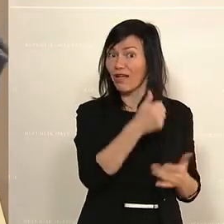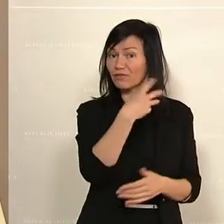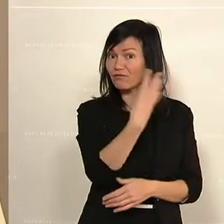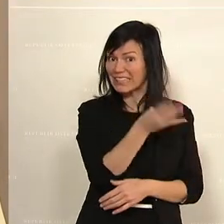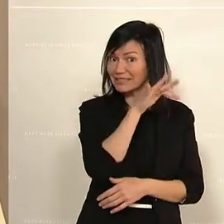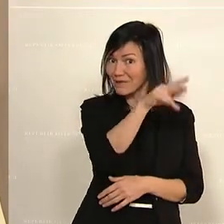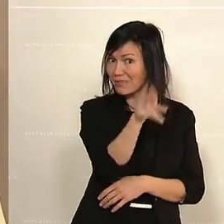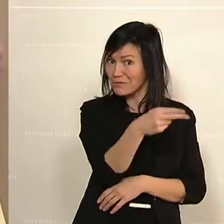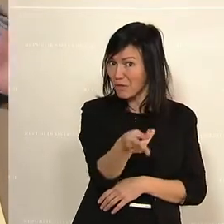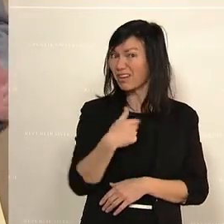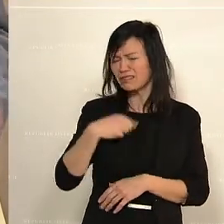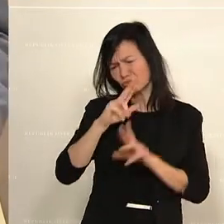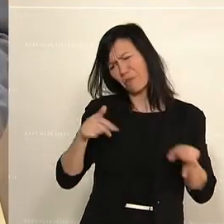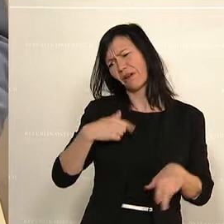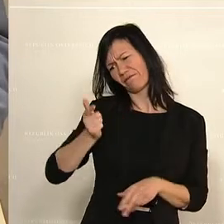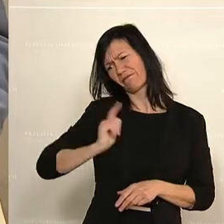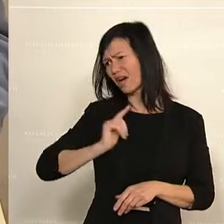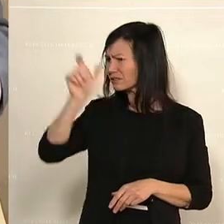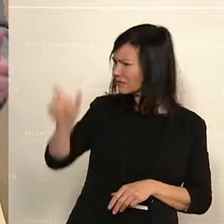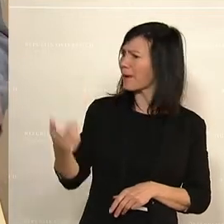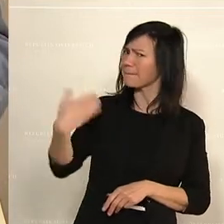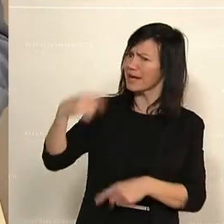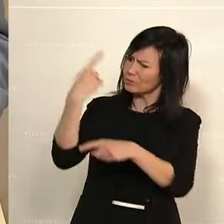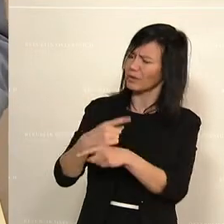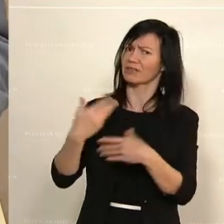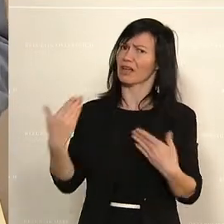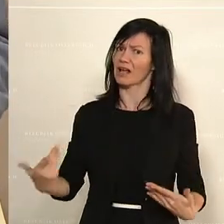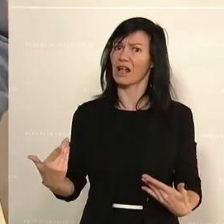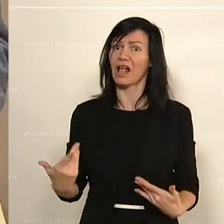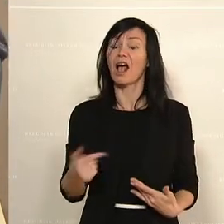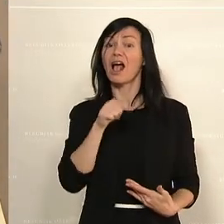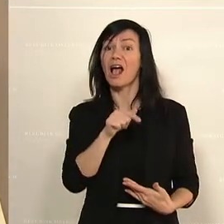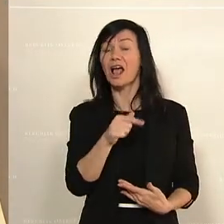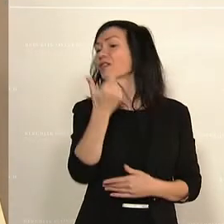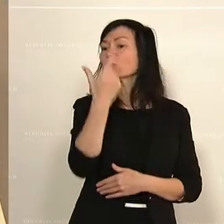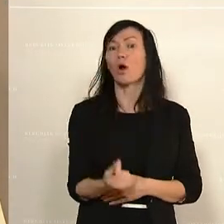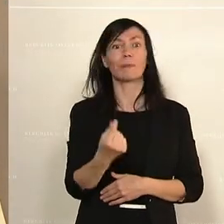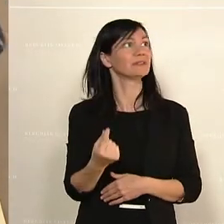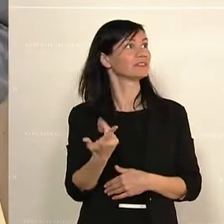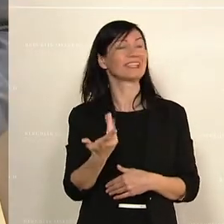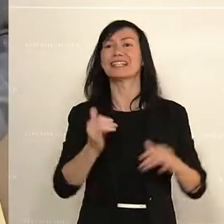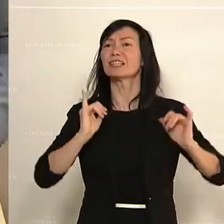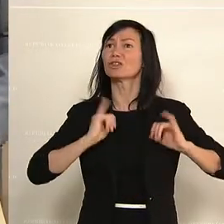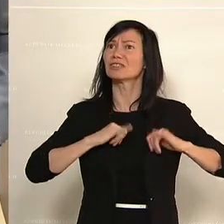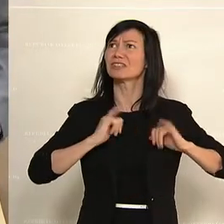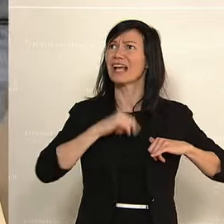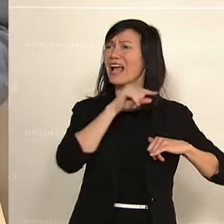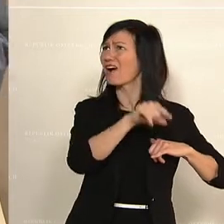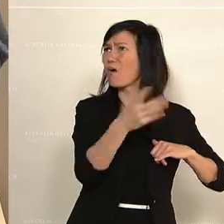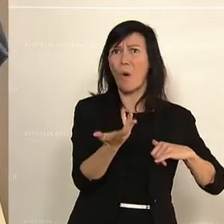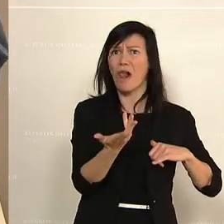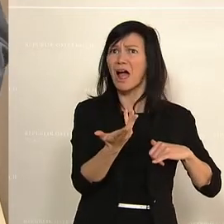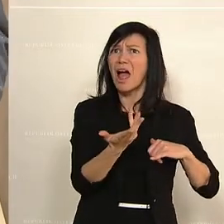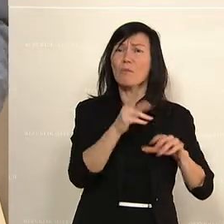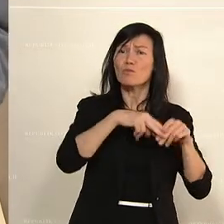erwartet. Und alleine die Kurzarbeit fast 10 Milliarden, ein doppelter Landeshaushalt des Bundeslandes Tirol. Sie sprechen von einem Bärgeck. Ich meine, das ist